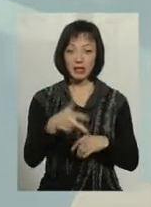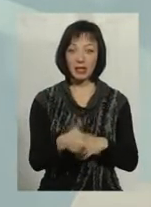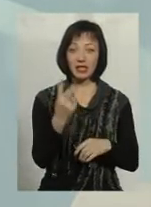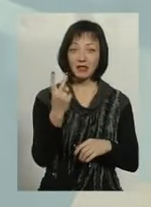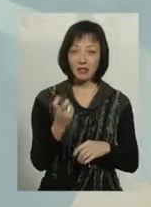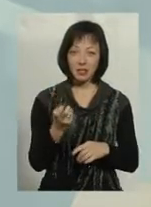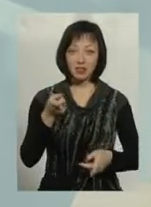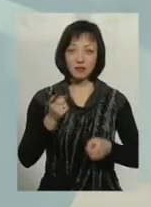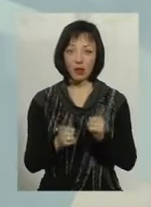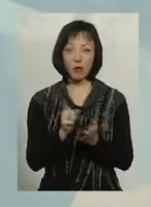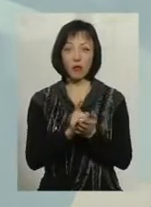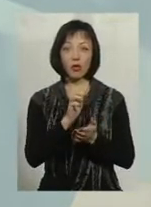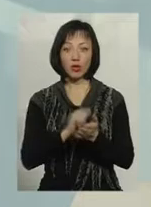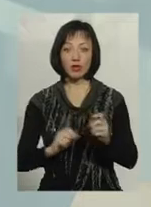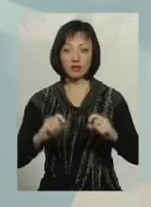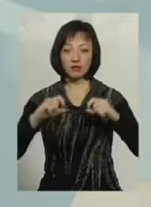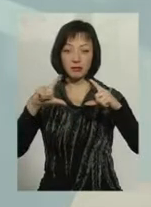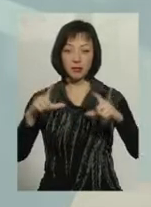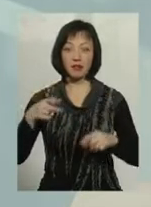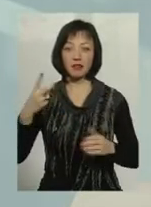платню? Скажу вам так, це шок.